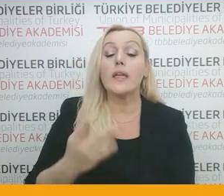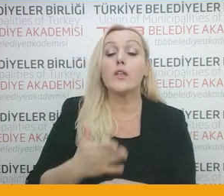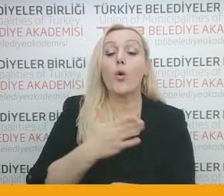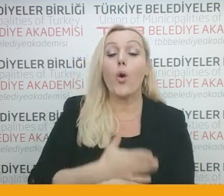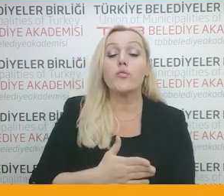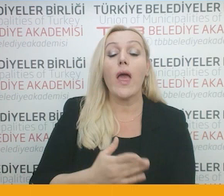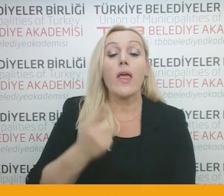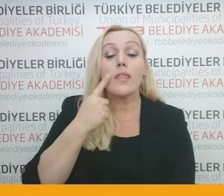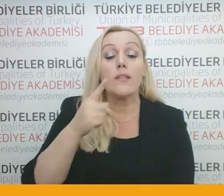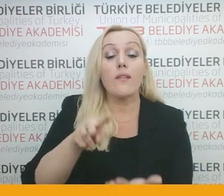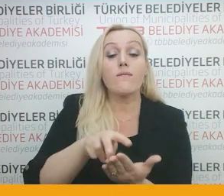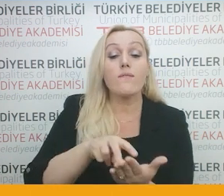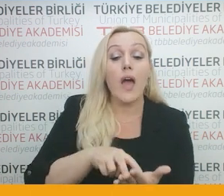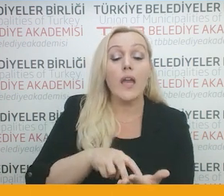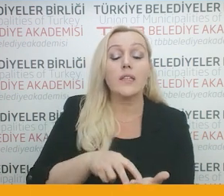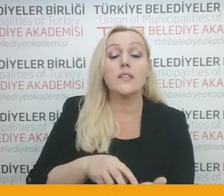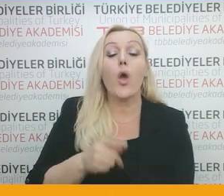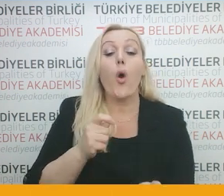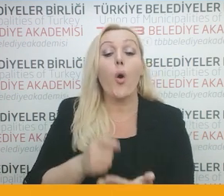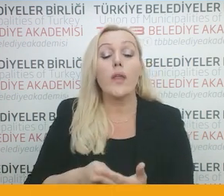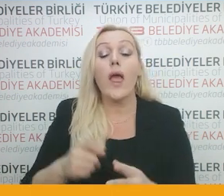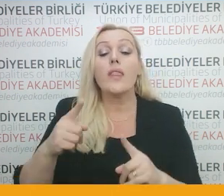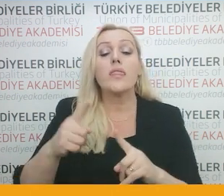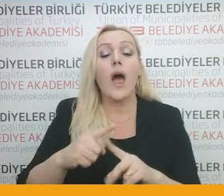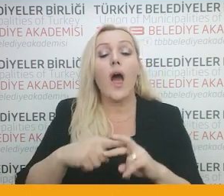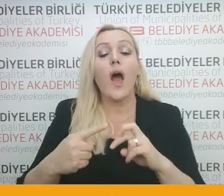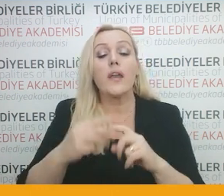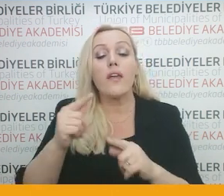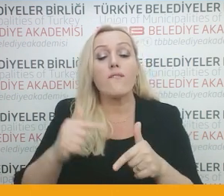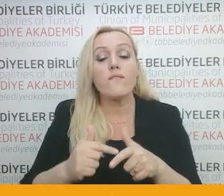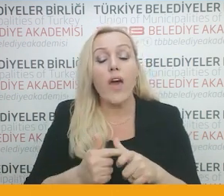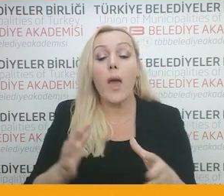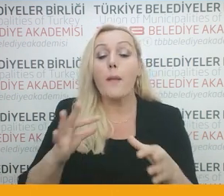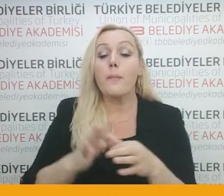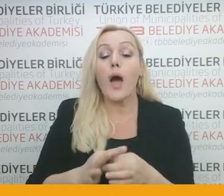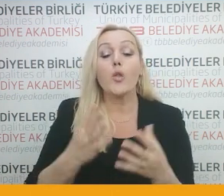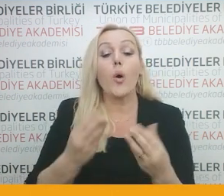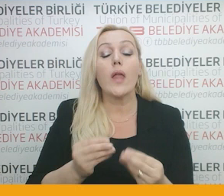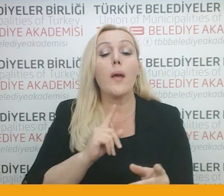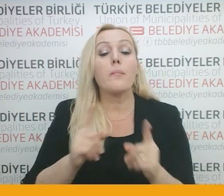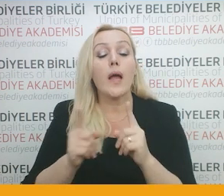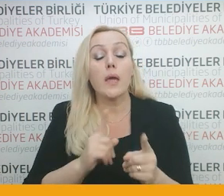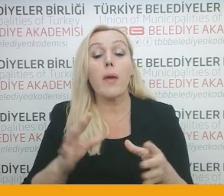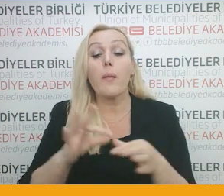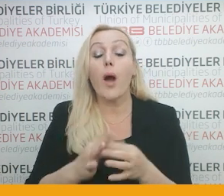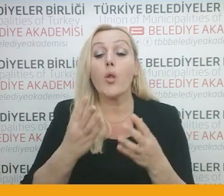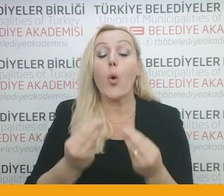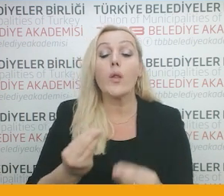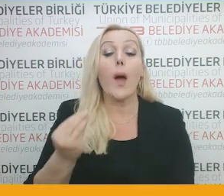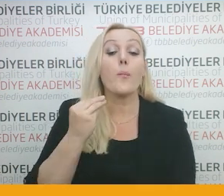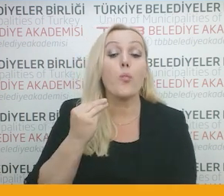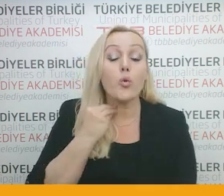harç gibi devlet alacakları, daha sonra tarifeye bağlı ödemeler, daha sonra yargı kararı varsa bu borçlar, ondan